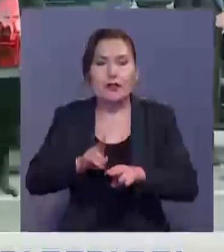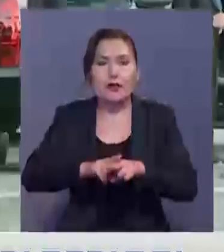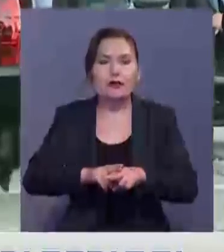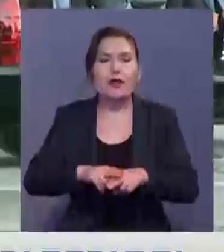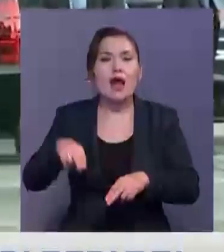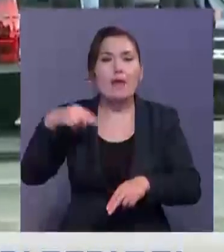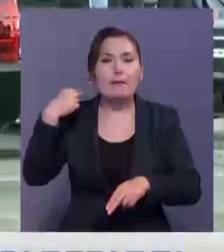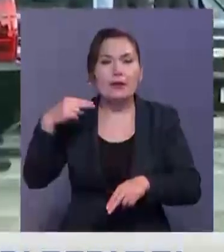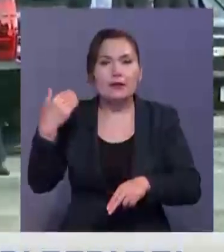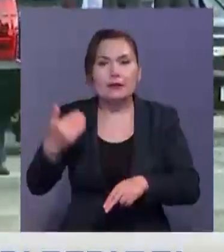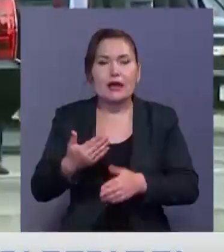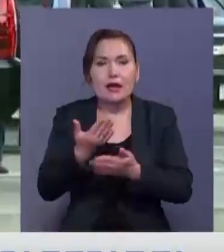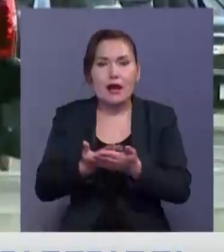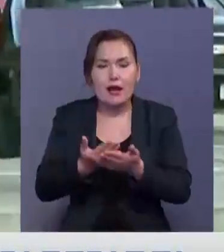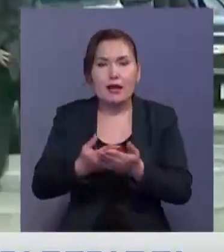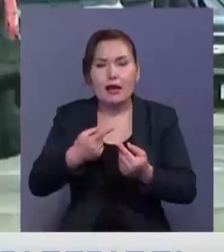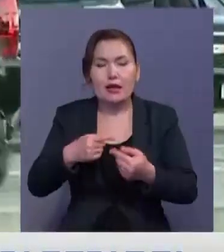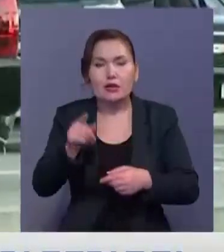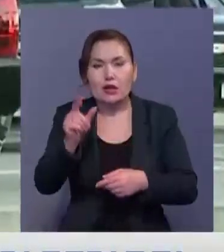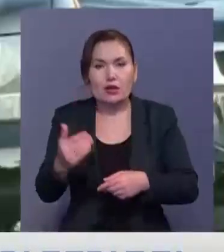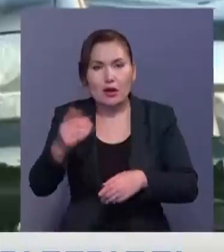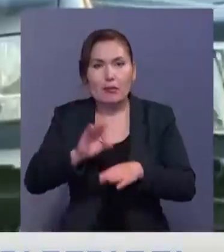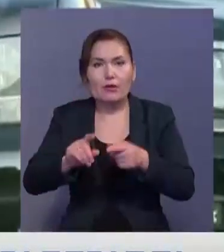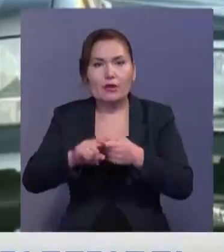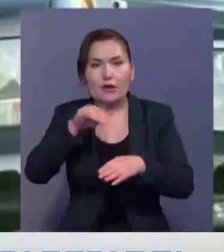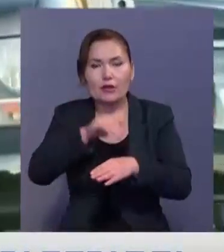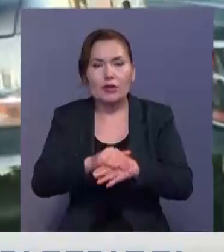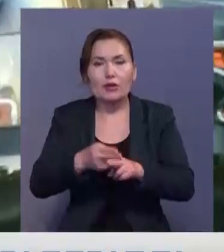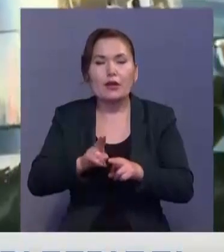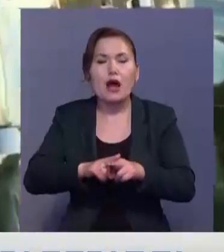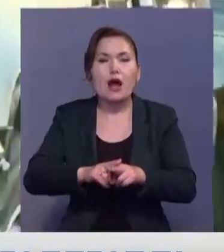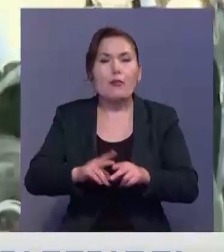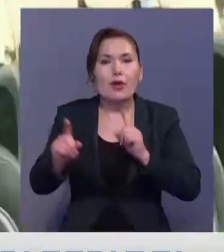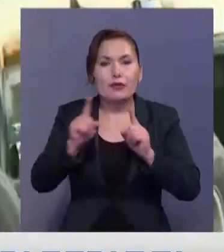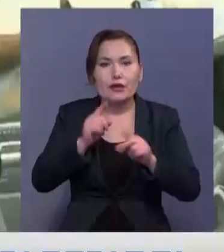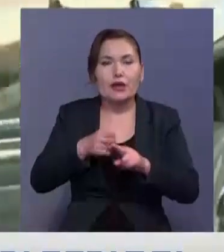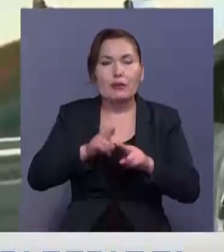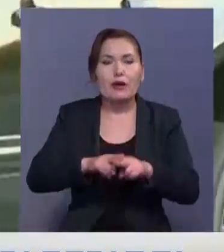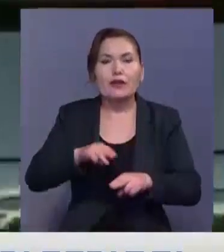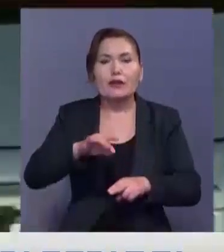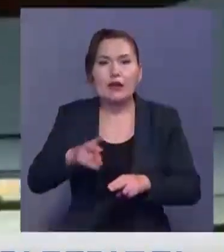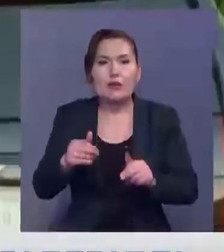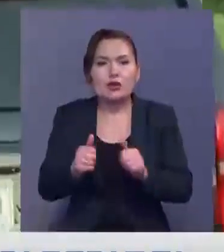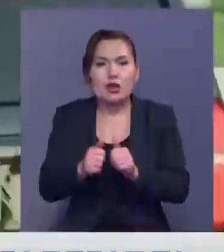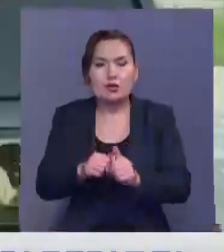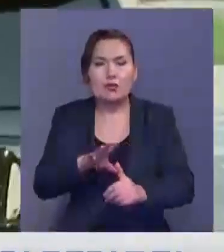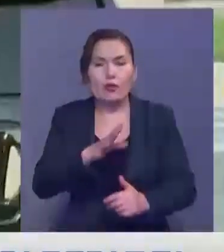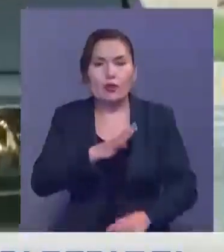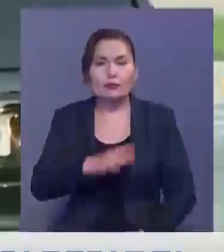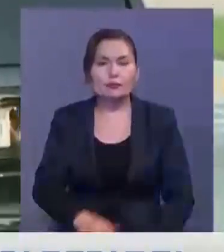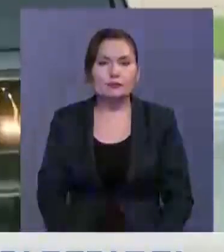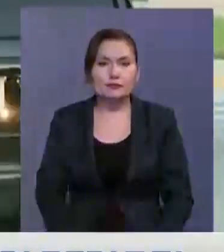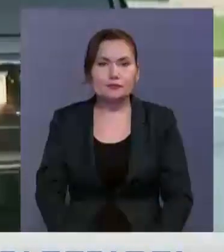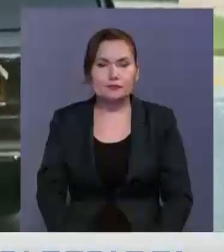алдымен президенттің кеңесшісінен анықталған. Ол Кливлендте өткен пікірсайыс кезінде Трамптың жанында болған.